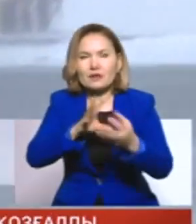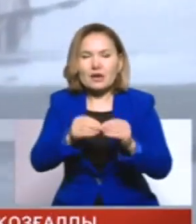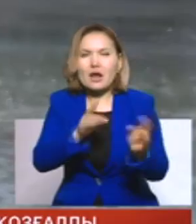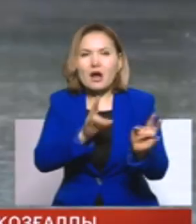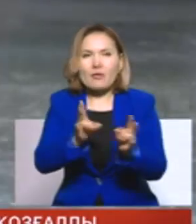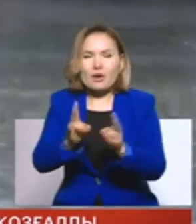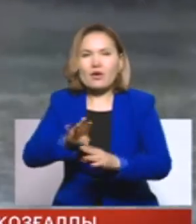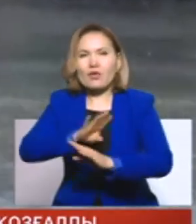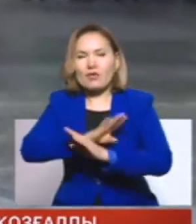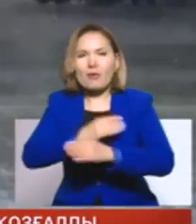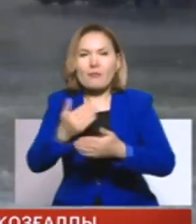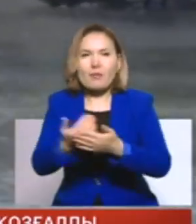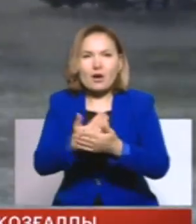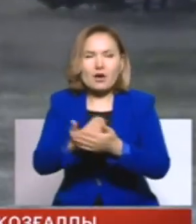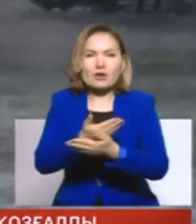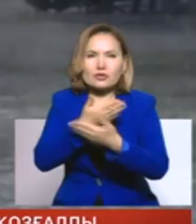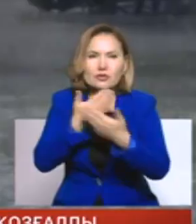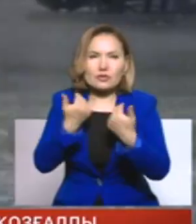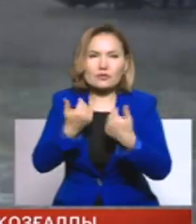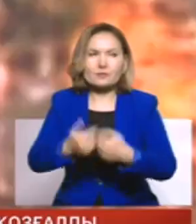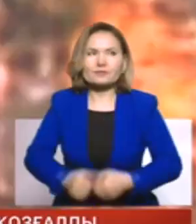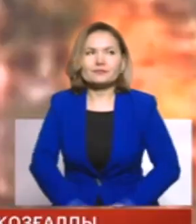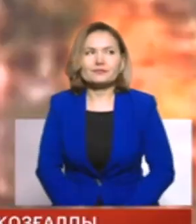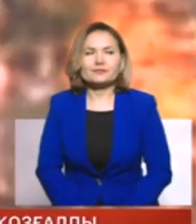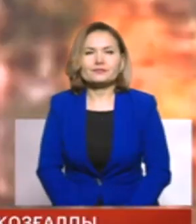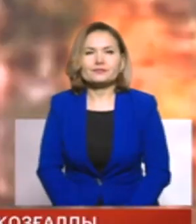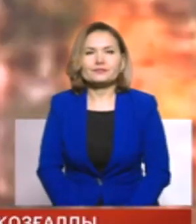туралы әзірге мәлімет түскен жоқ.